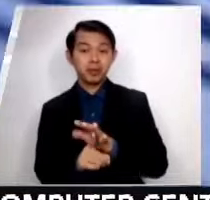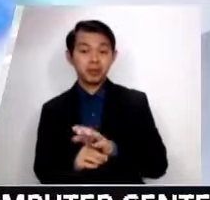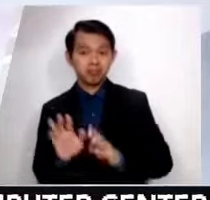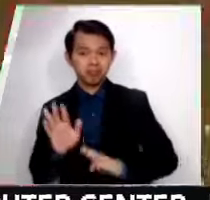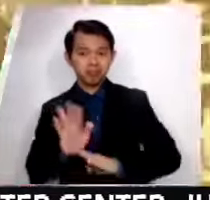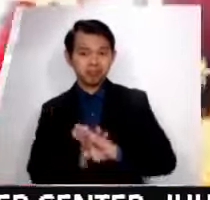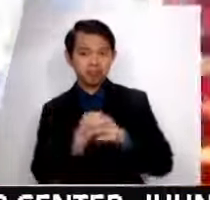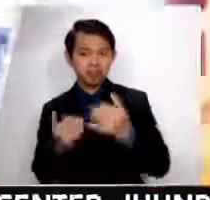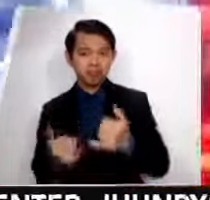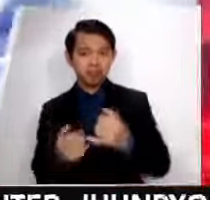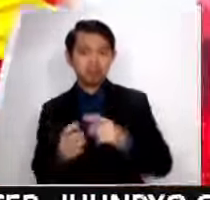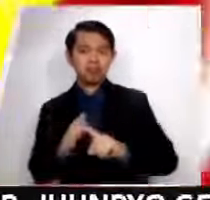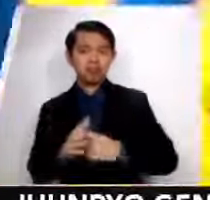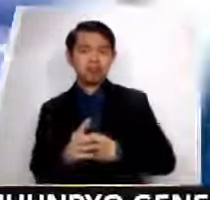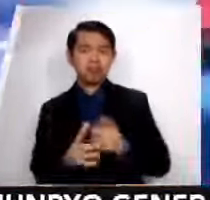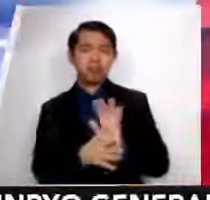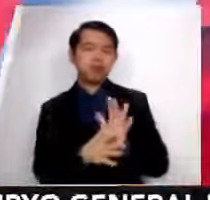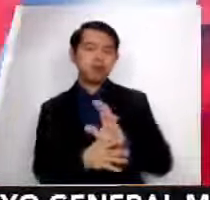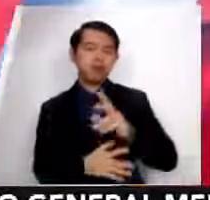Canlas.